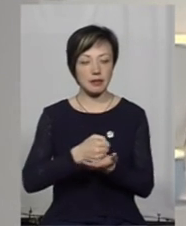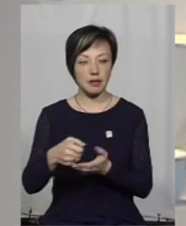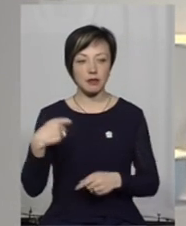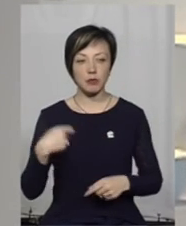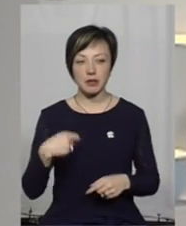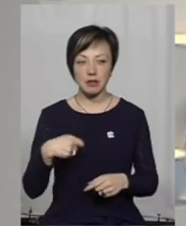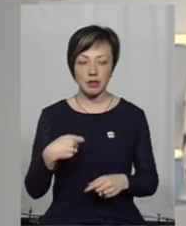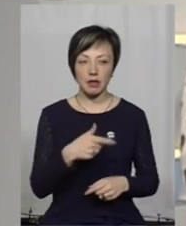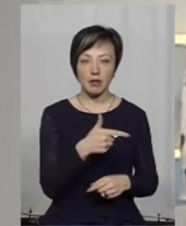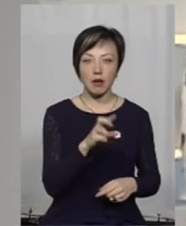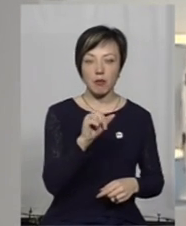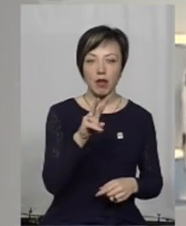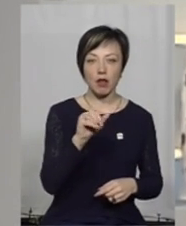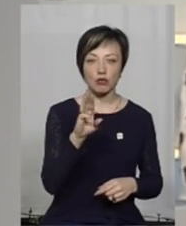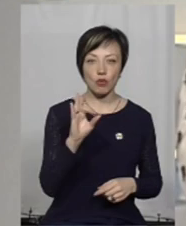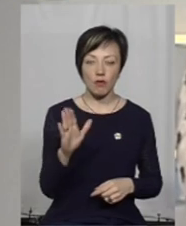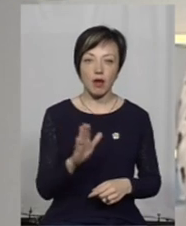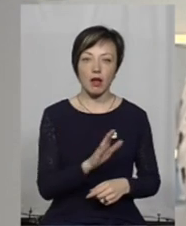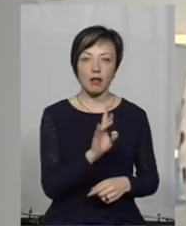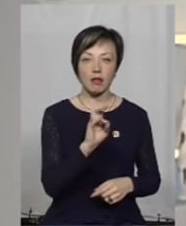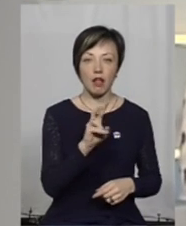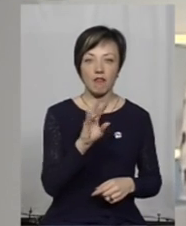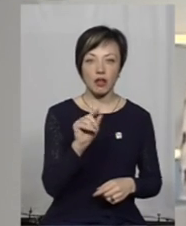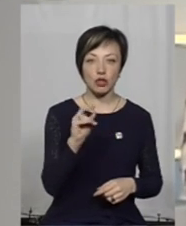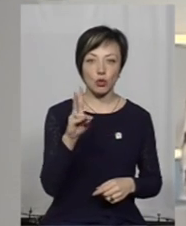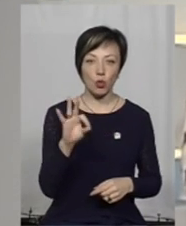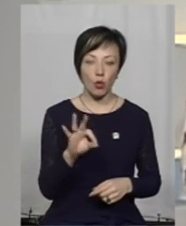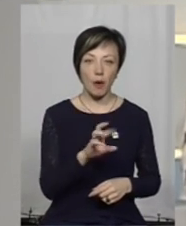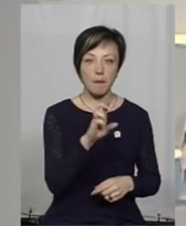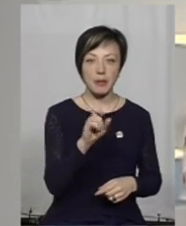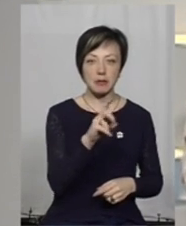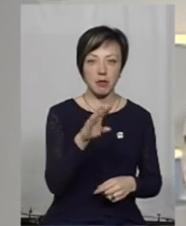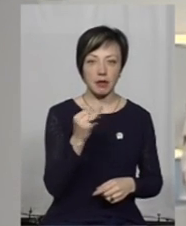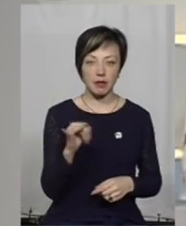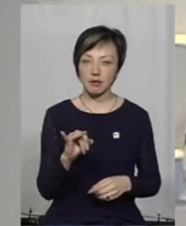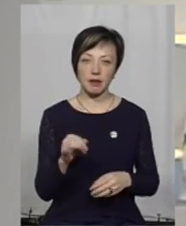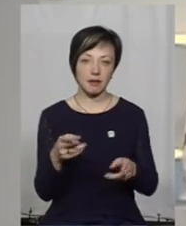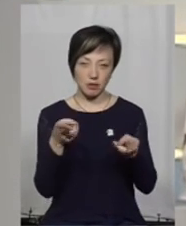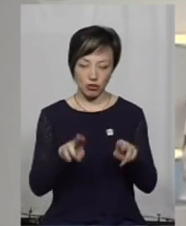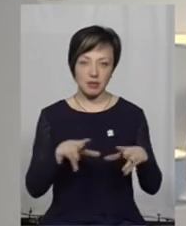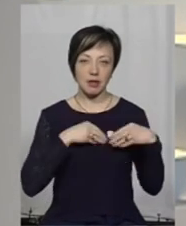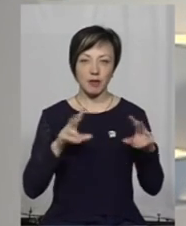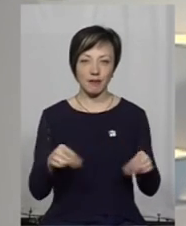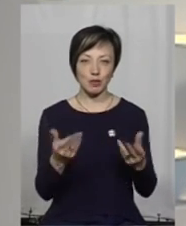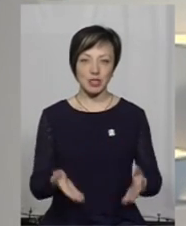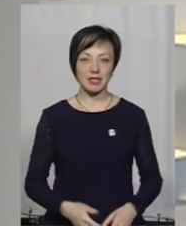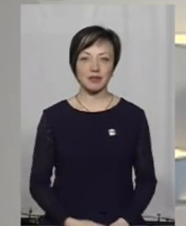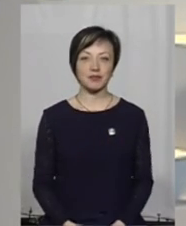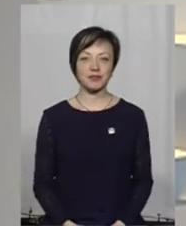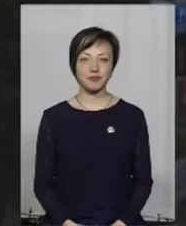у президенти – Геннадій Балашов, Валентин Наливайченко і Роман Безсмертний. Не перемикайтесь, нехай щастить.